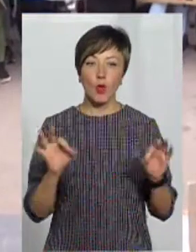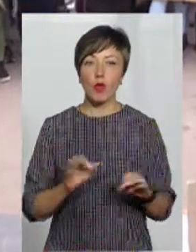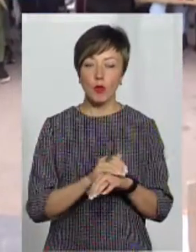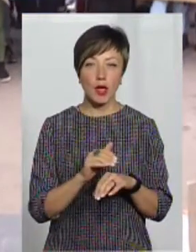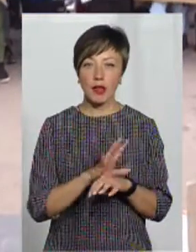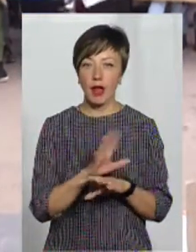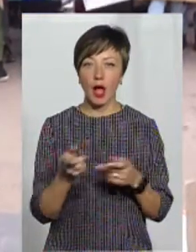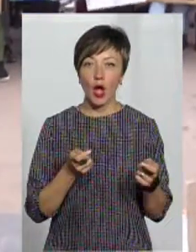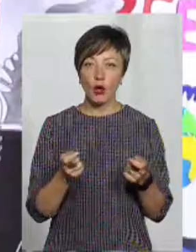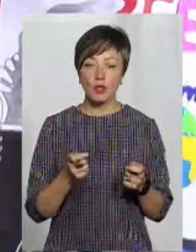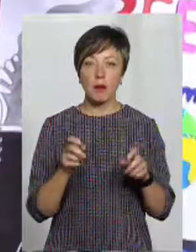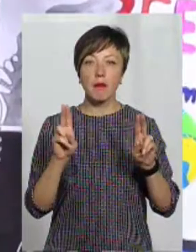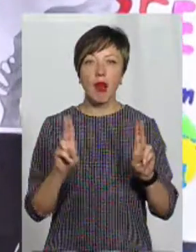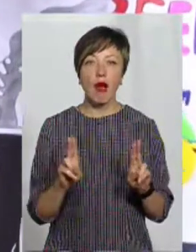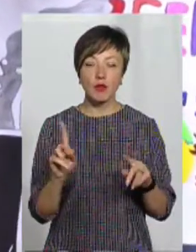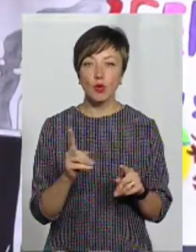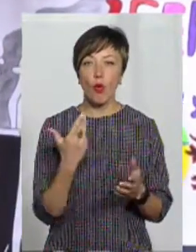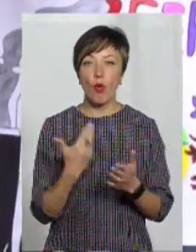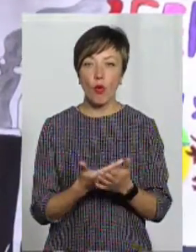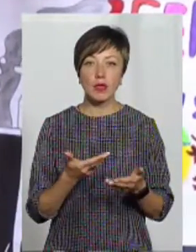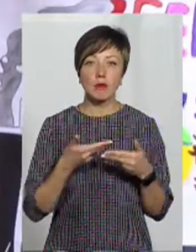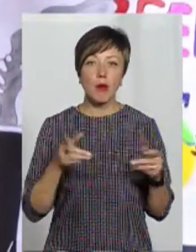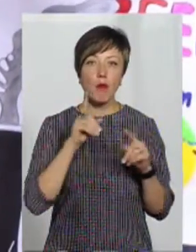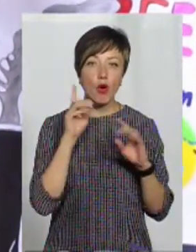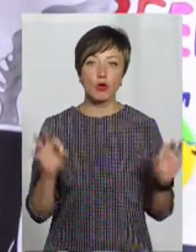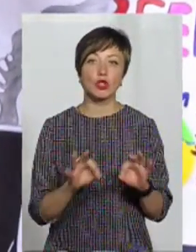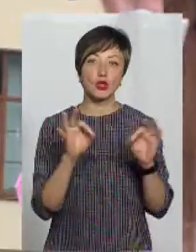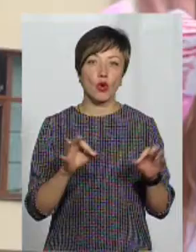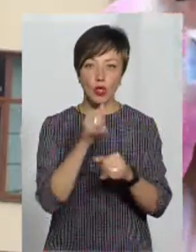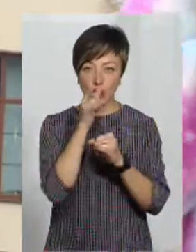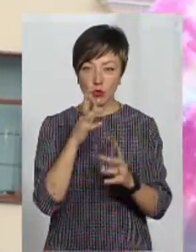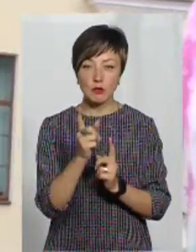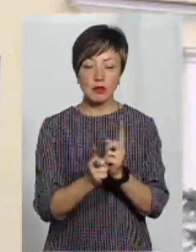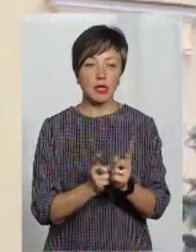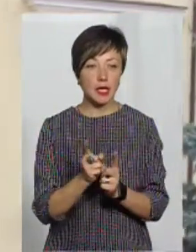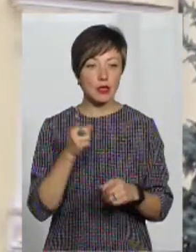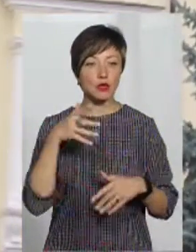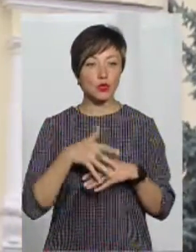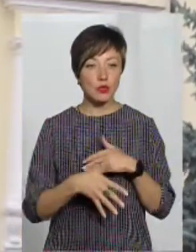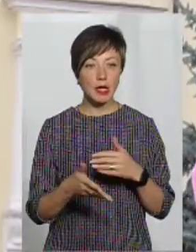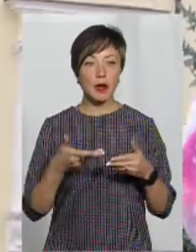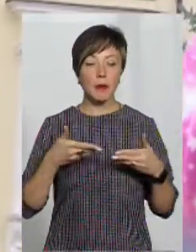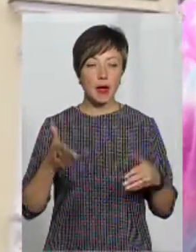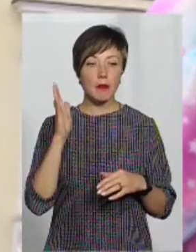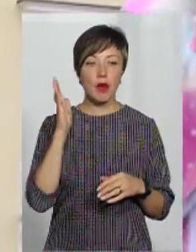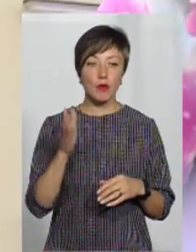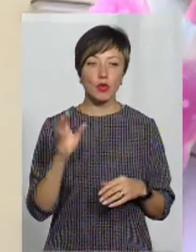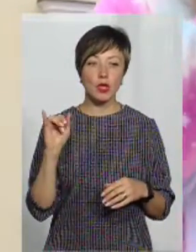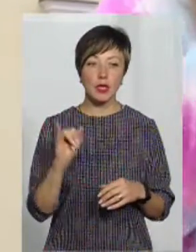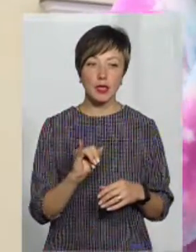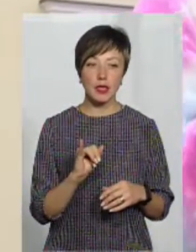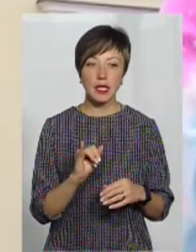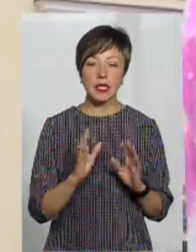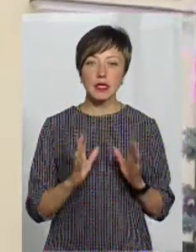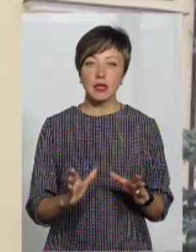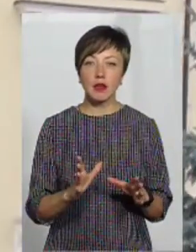керуйтеся тим правилом, що ось ми молодь, ми нічого не зможемо змінити. Зрозумійте, ми майбутнє, і